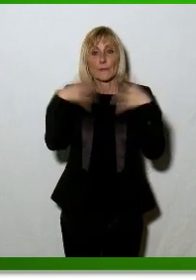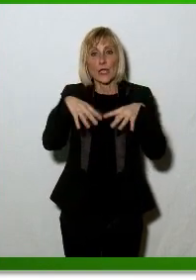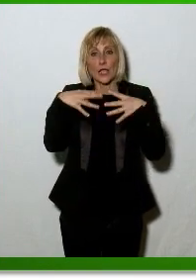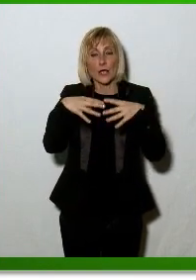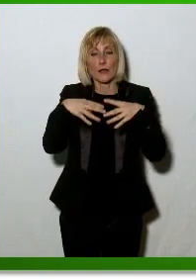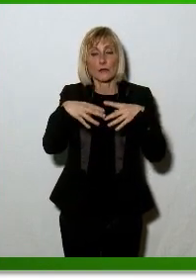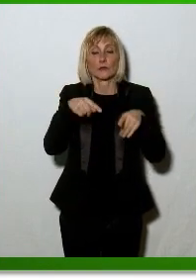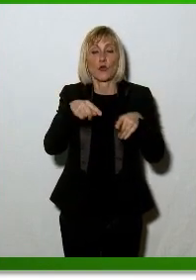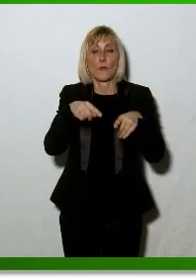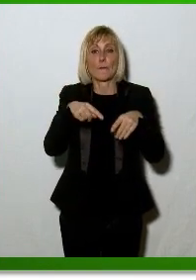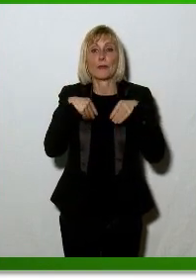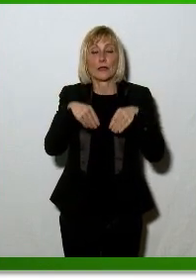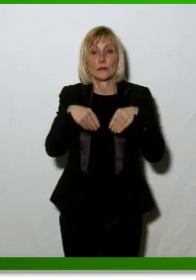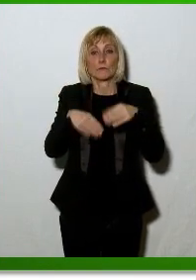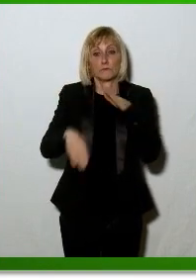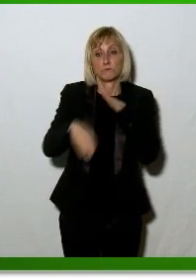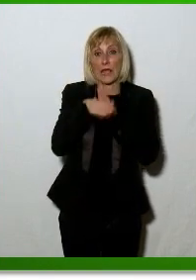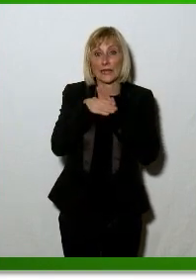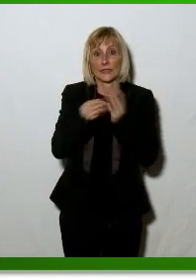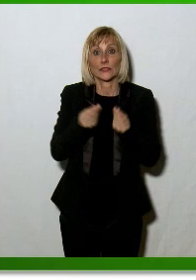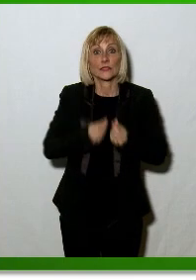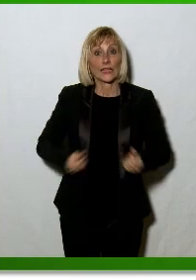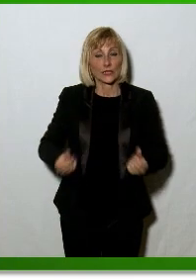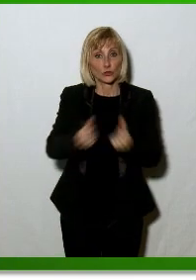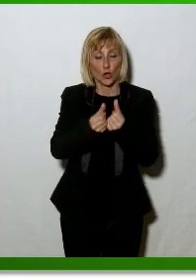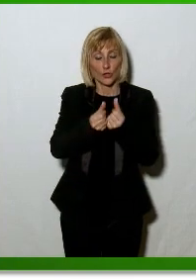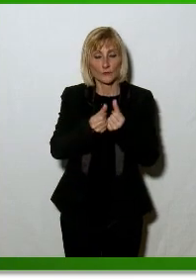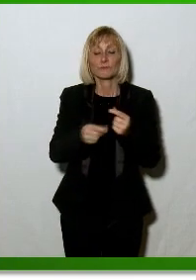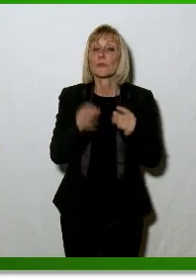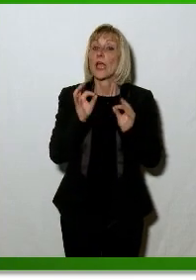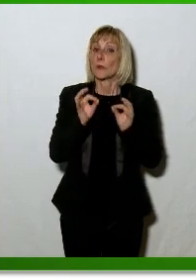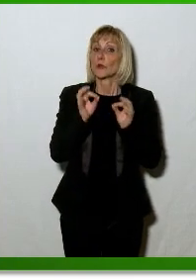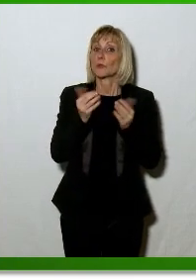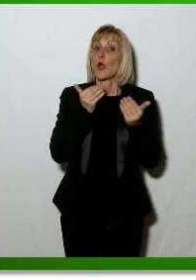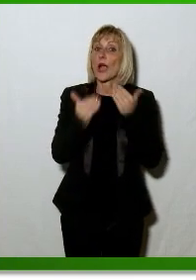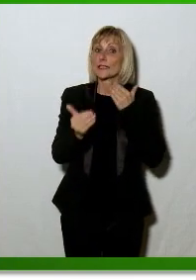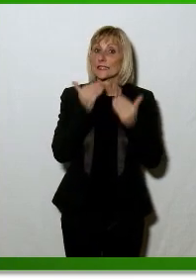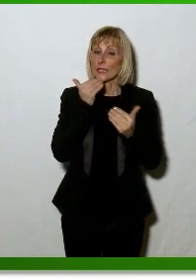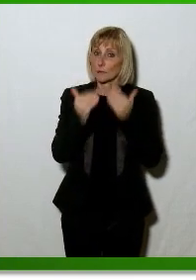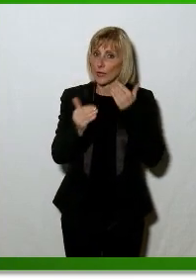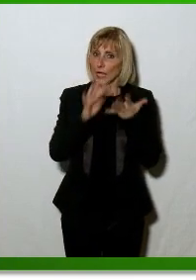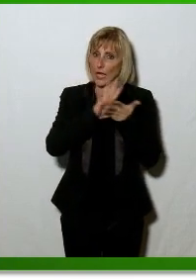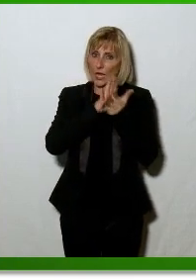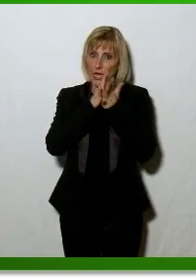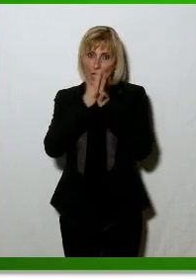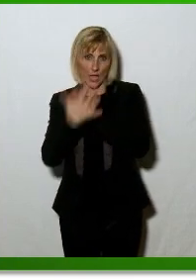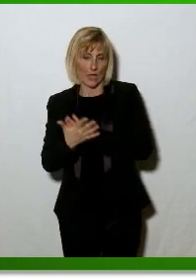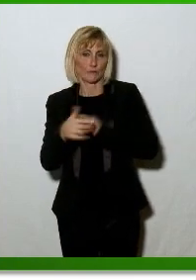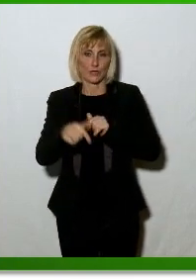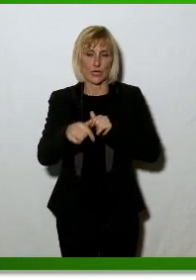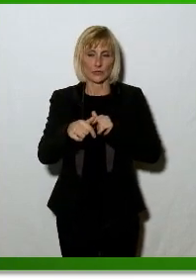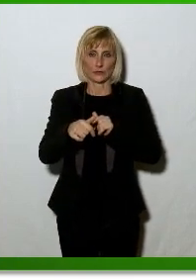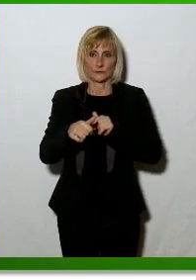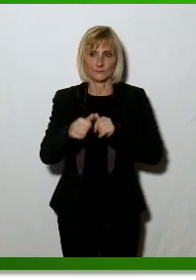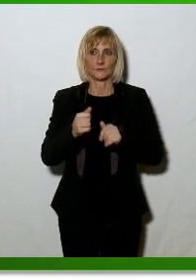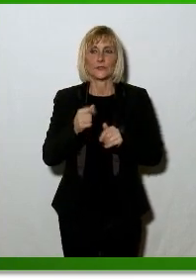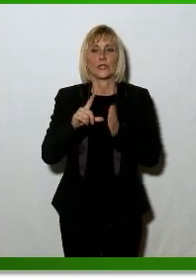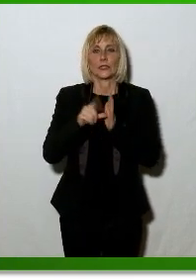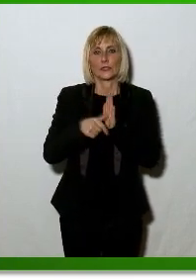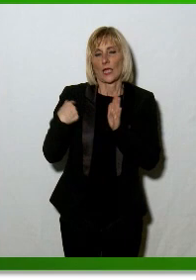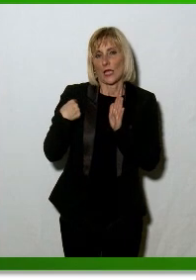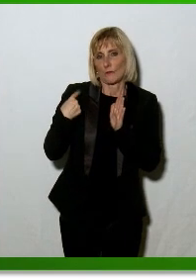diciamo dal basso nel senso Dai territori anche le assemblee sono notevolmente cambiate in questi anni